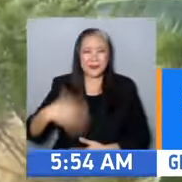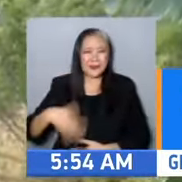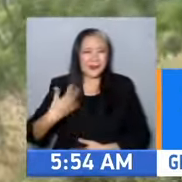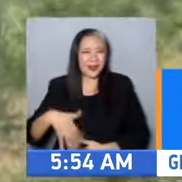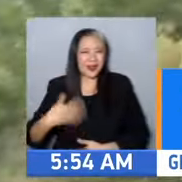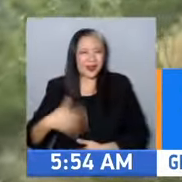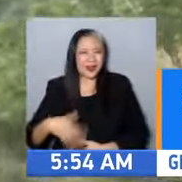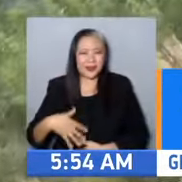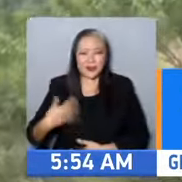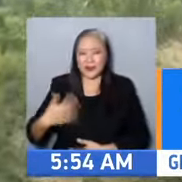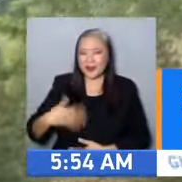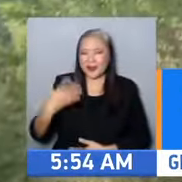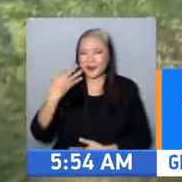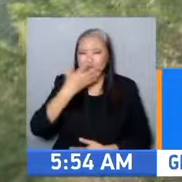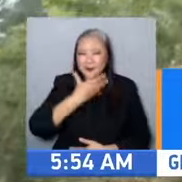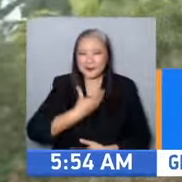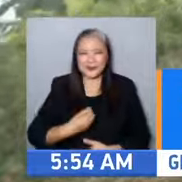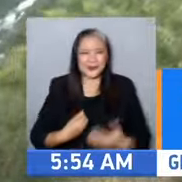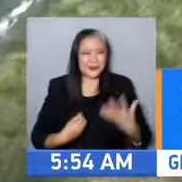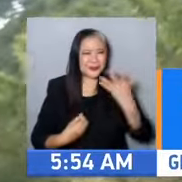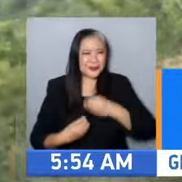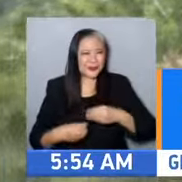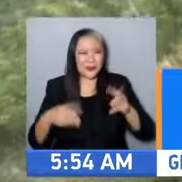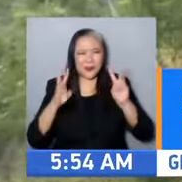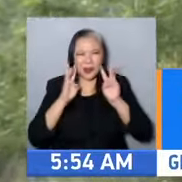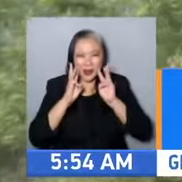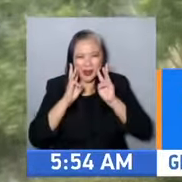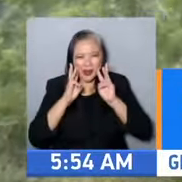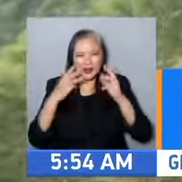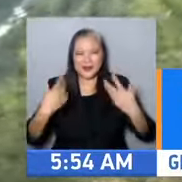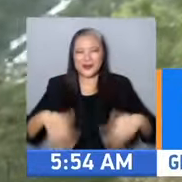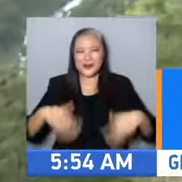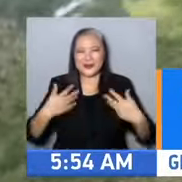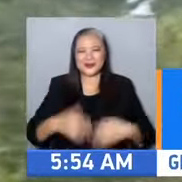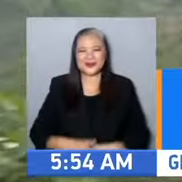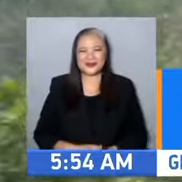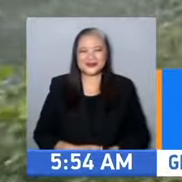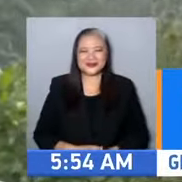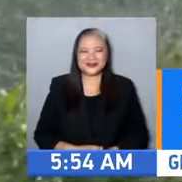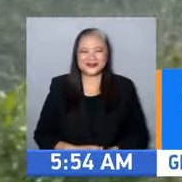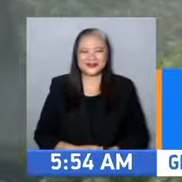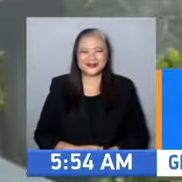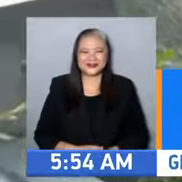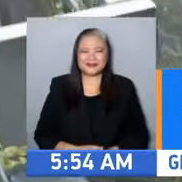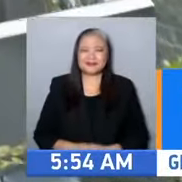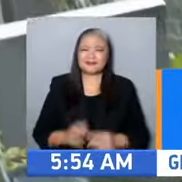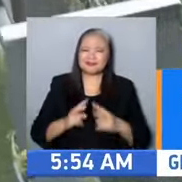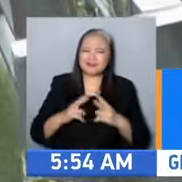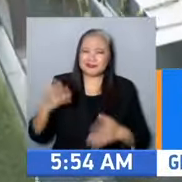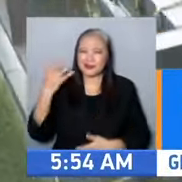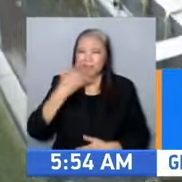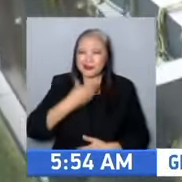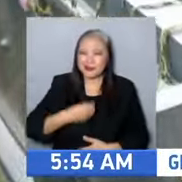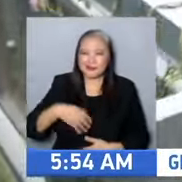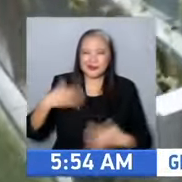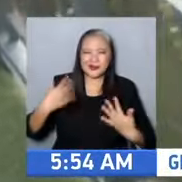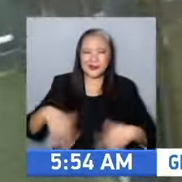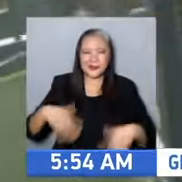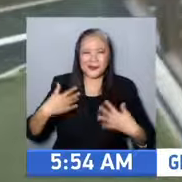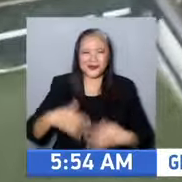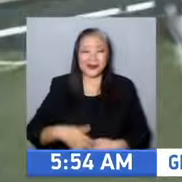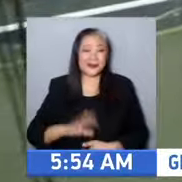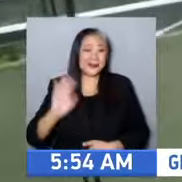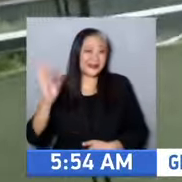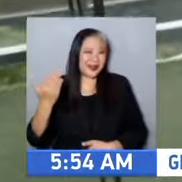na to. Grabe, wala akong masabi. Sobrang ganda. Parang ako. Ay, hindi parang